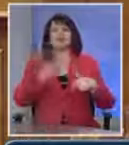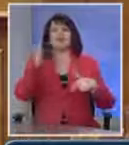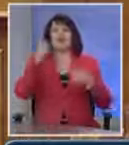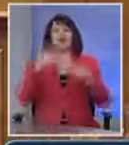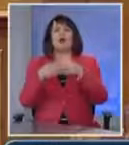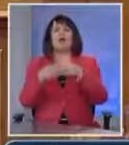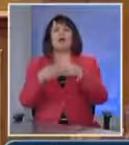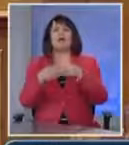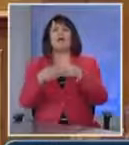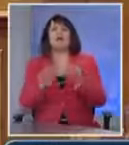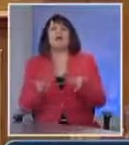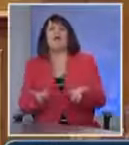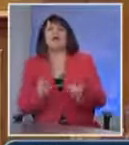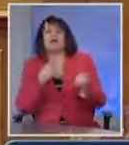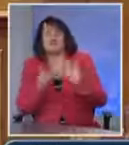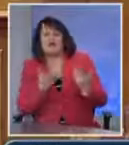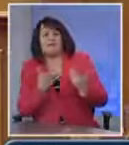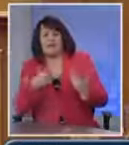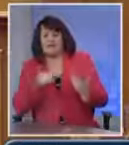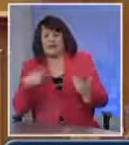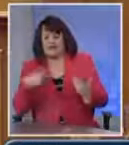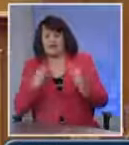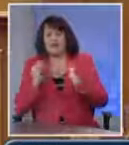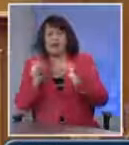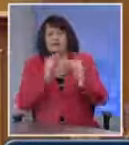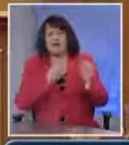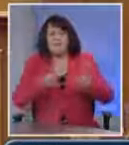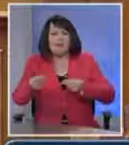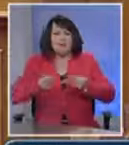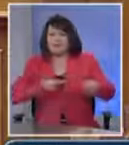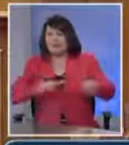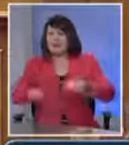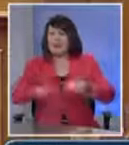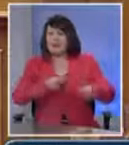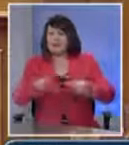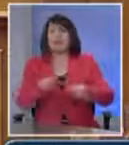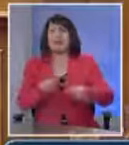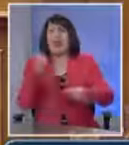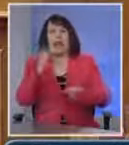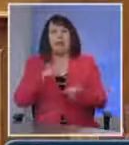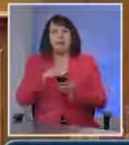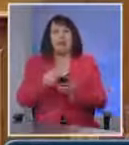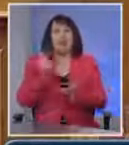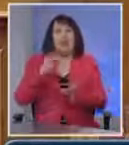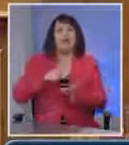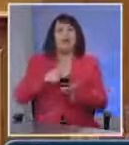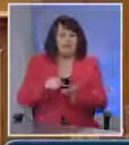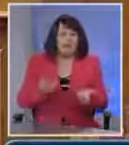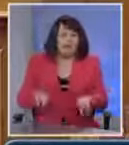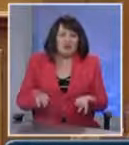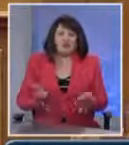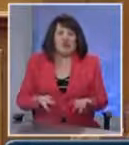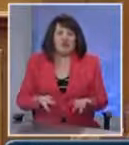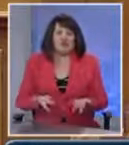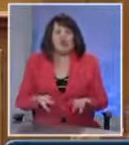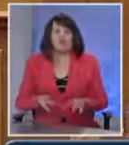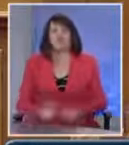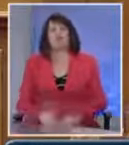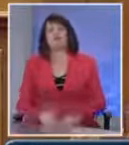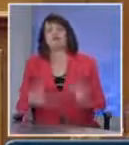Με διαβουλεύσεις συνεχείς των αρχηγών και ατέλειωτα παζάρια για κάθε μικρό βήμα? Η ακυβερνησία,